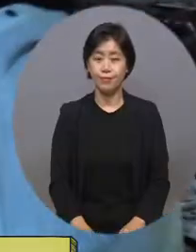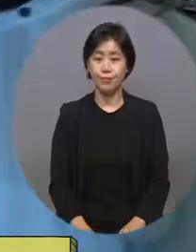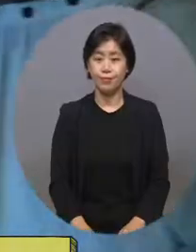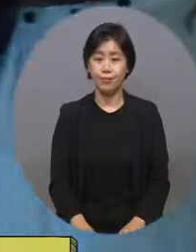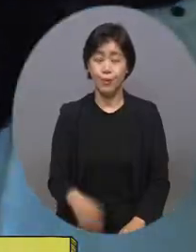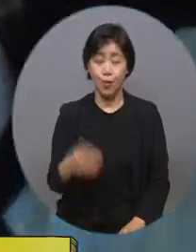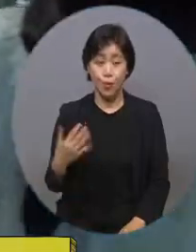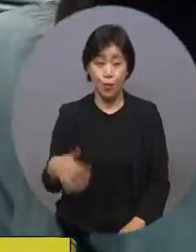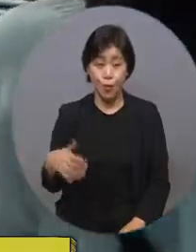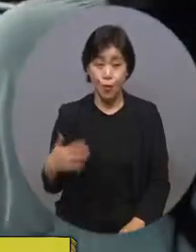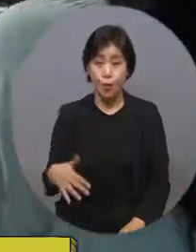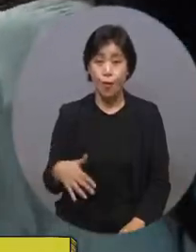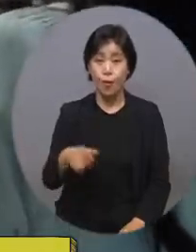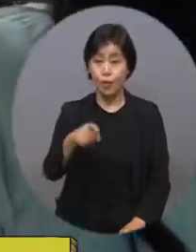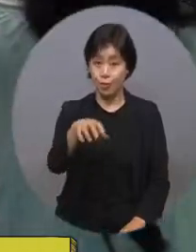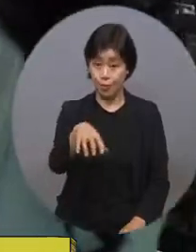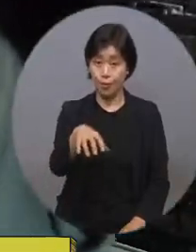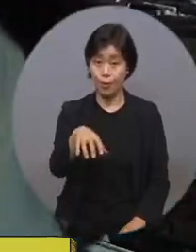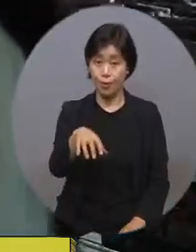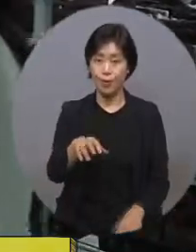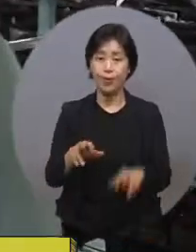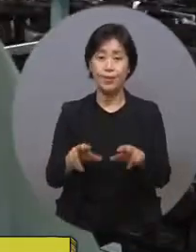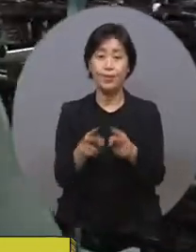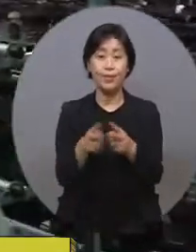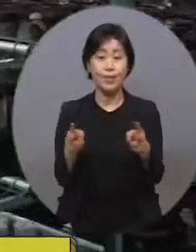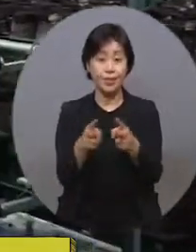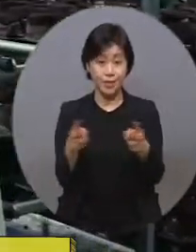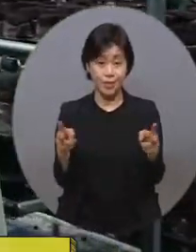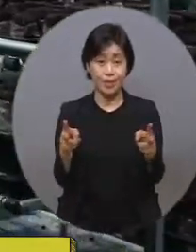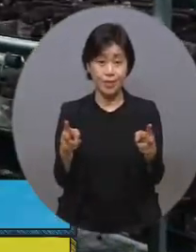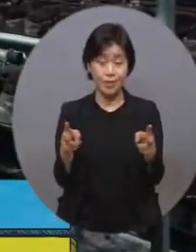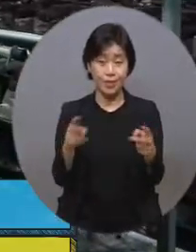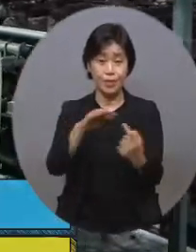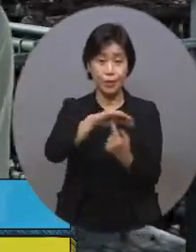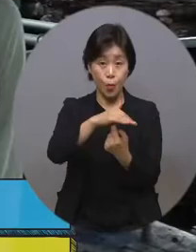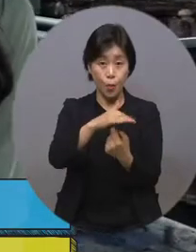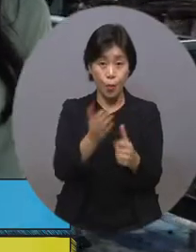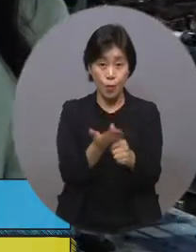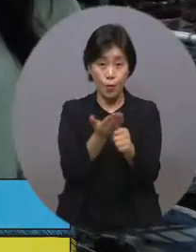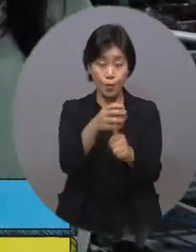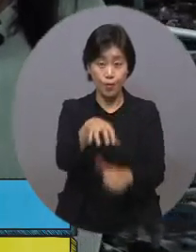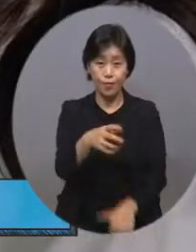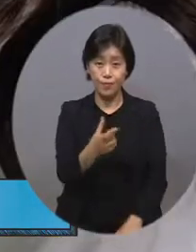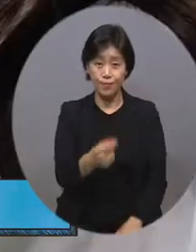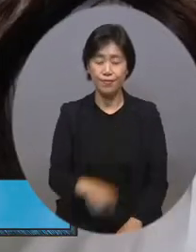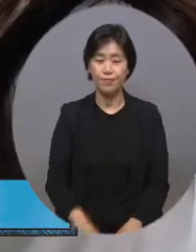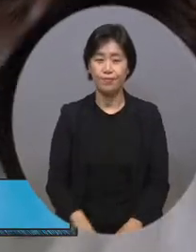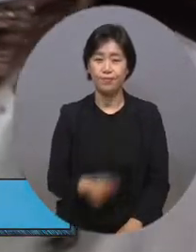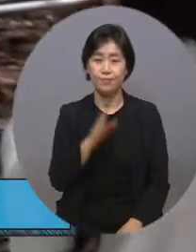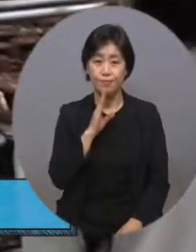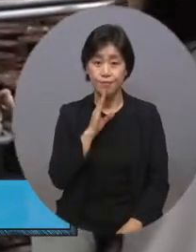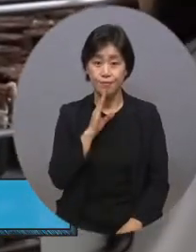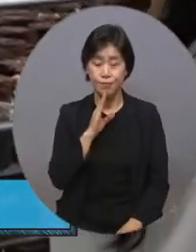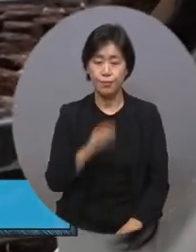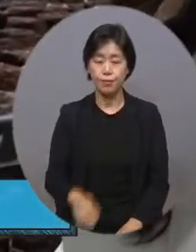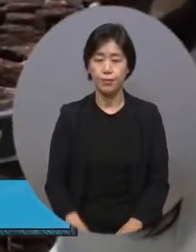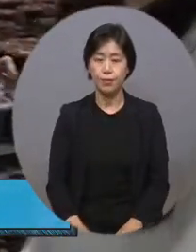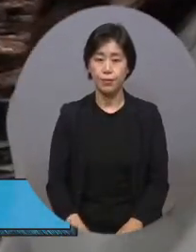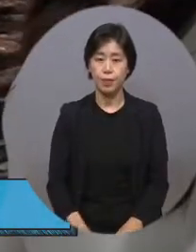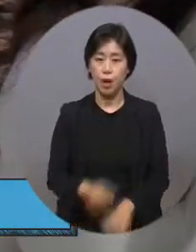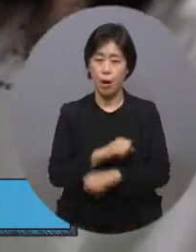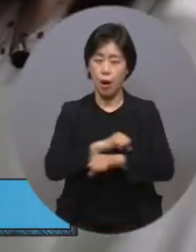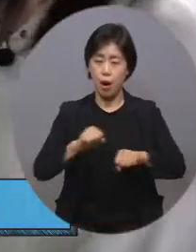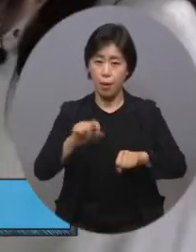오, 여기가 지금 2층 표고버섯 재배실 예, 맞죠? 그렇습니다. 저희 표고버섯은